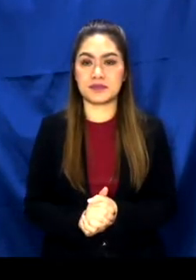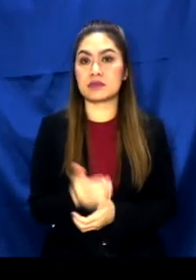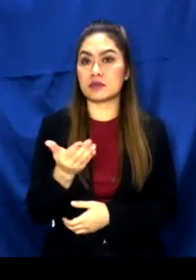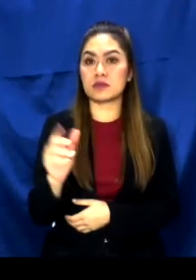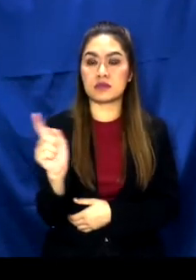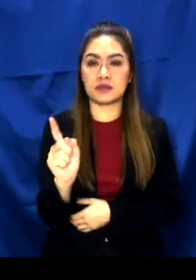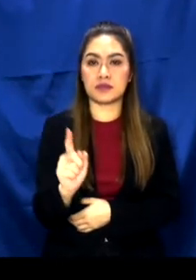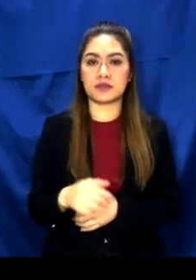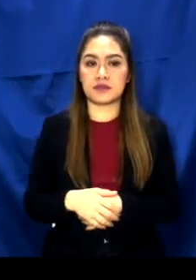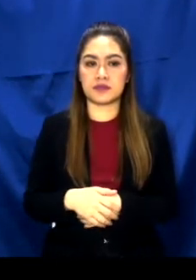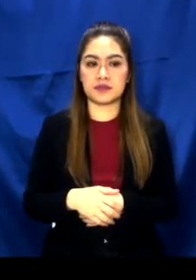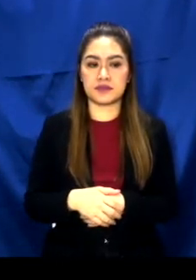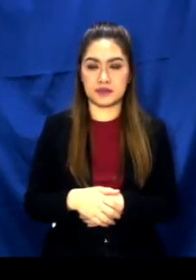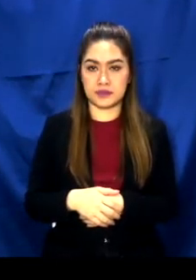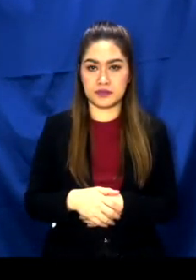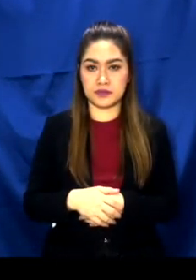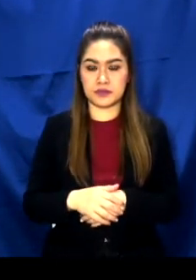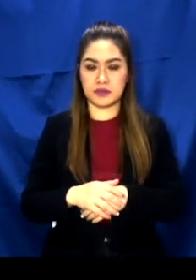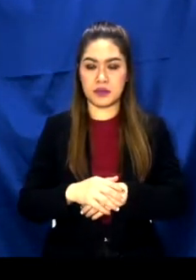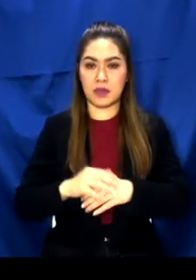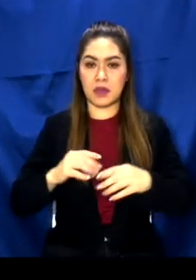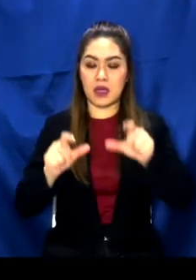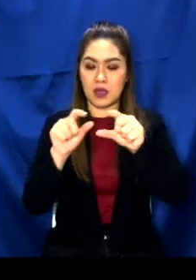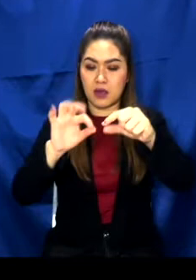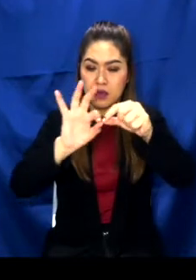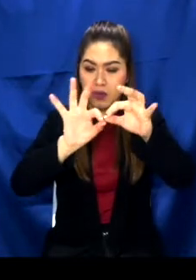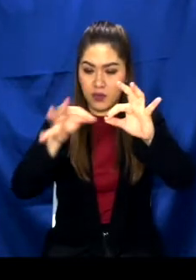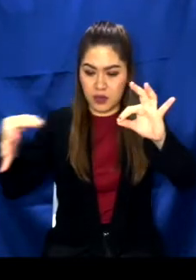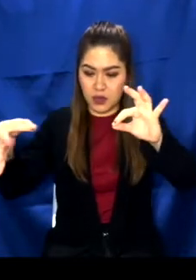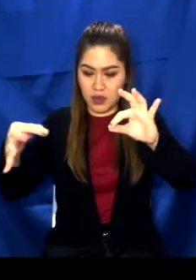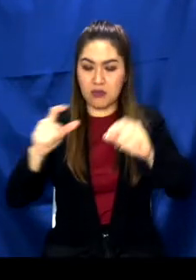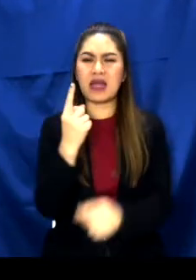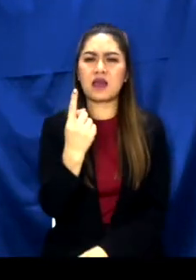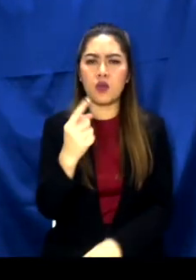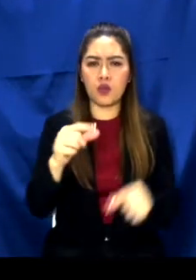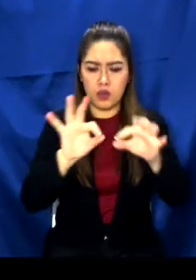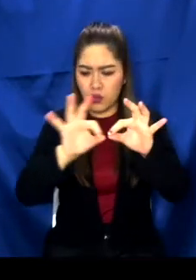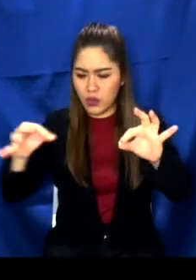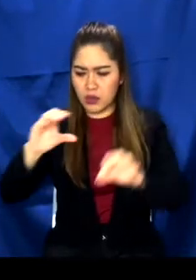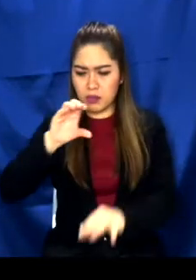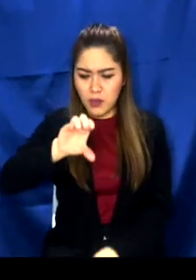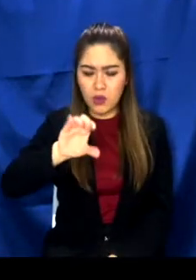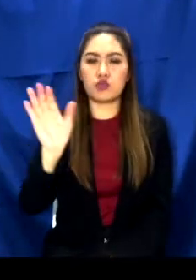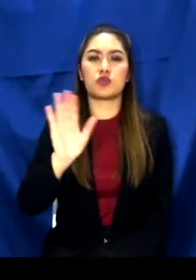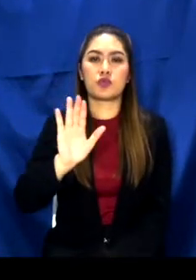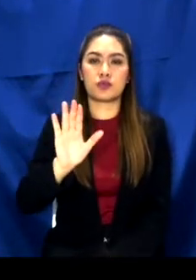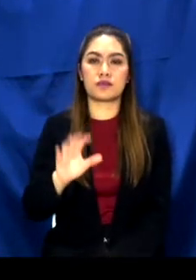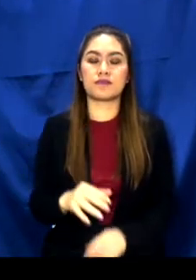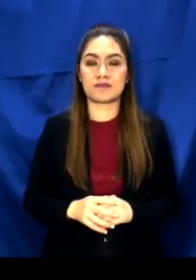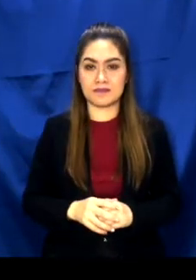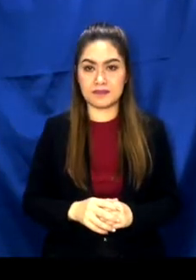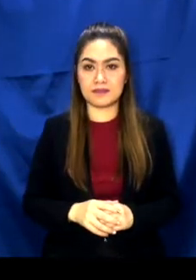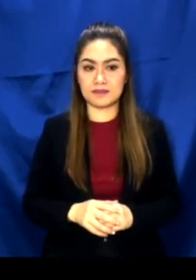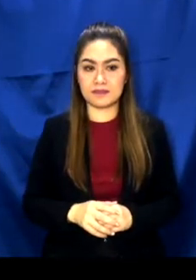คือระยะบรรทัดของฟอนต์แต่ซึ่งอันเนี้ยมันมีแค่บรรทัดเดียวเราก็ไม่ต้องไปใส่นะคะ